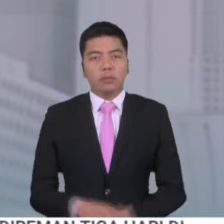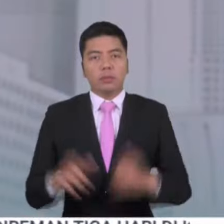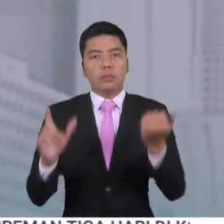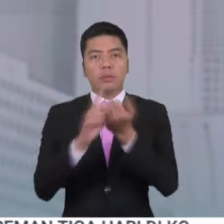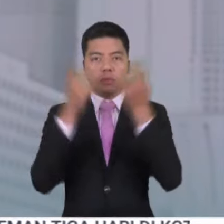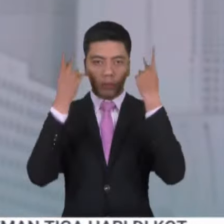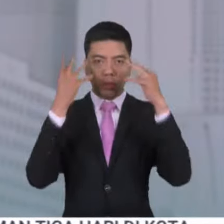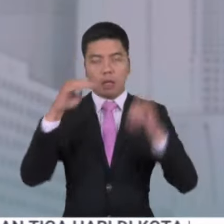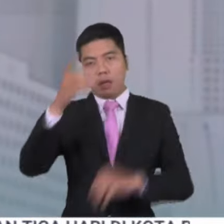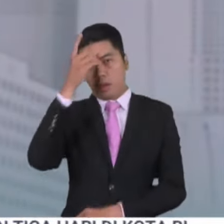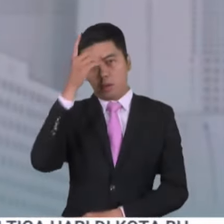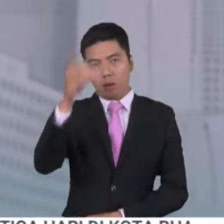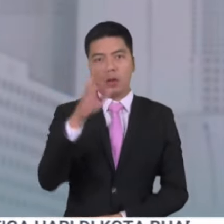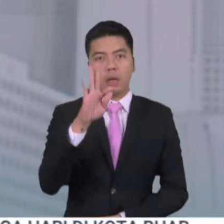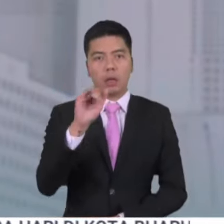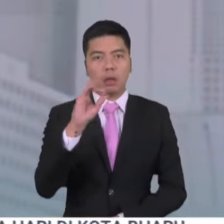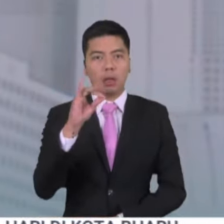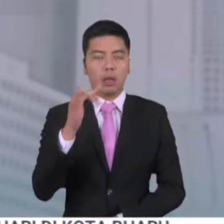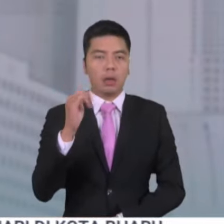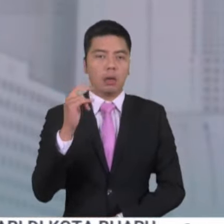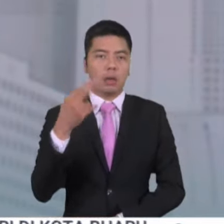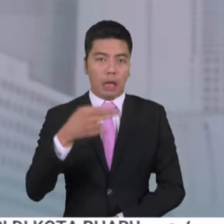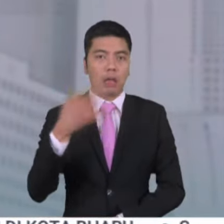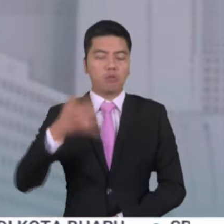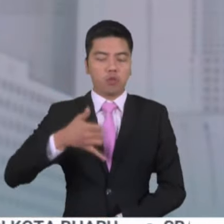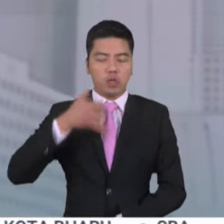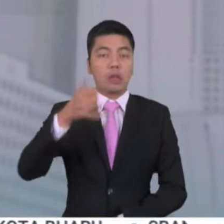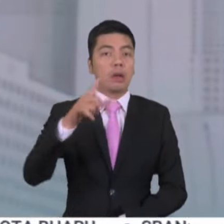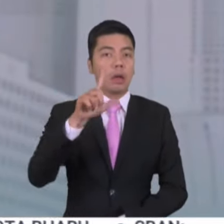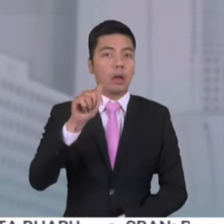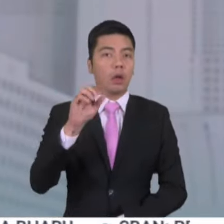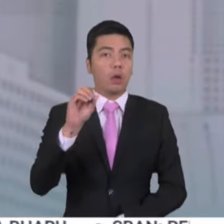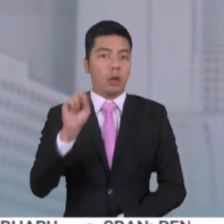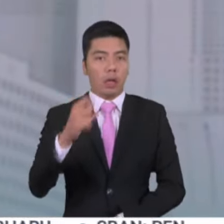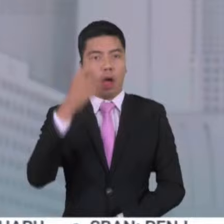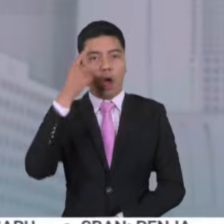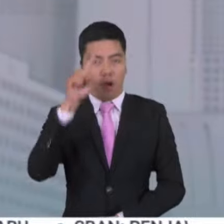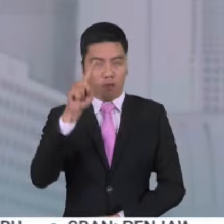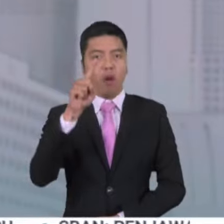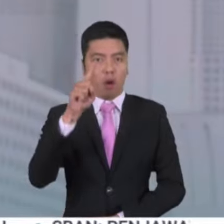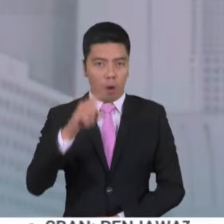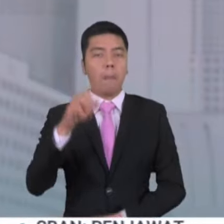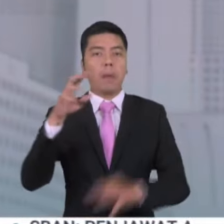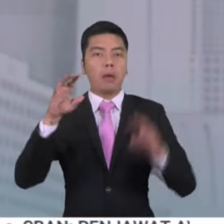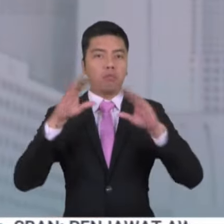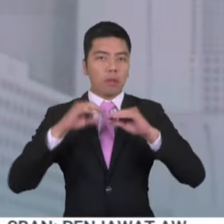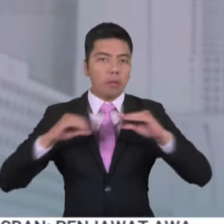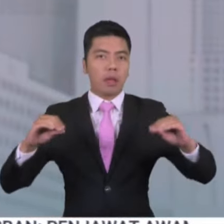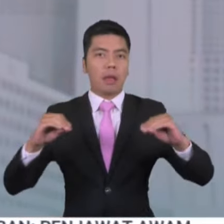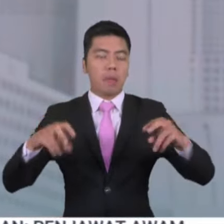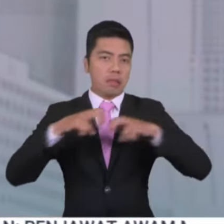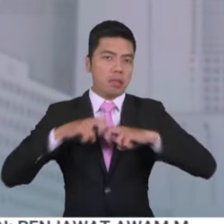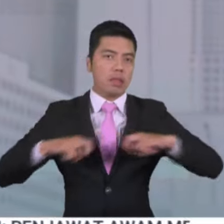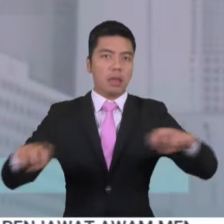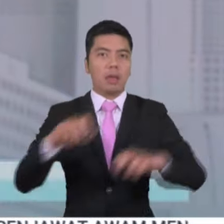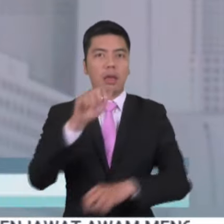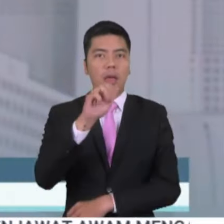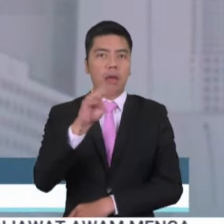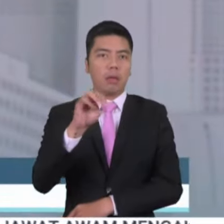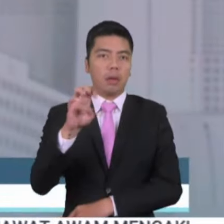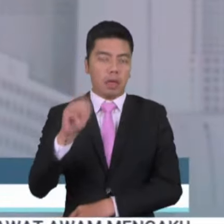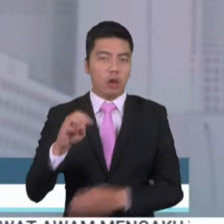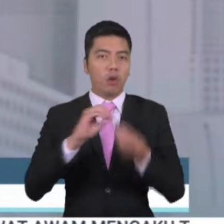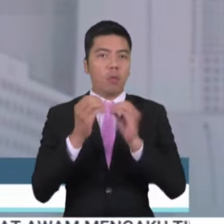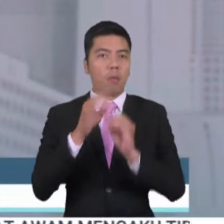Timbalan Perdana Menteri Datuk Seri Fadila Yusof tiba di Vientiane, Laos bagi menyertai mesyuarat Menteri Tenaga ASEAN AMEM ke-42. Pesawat